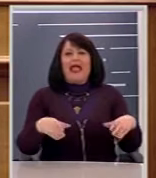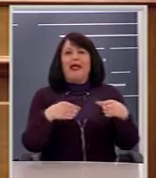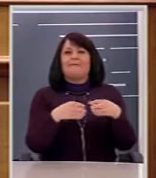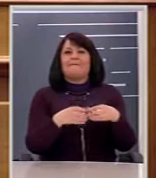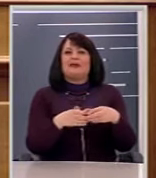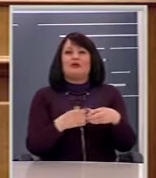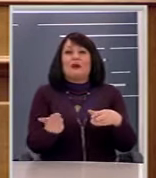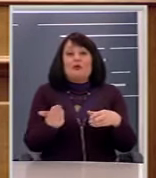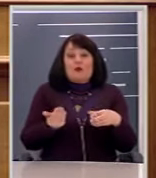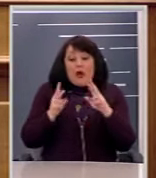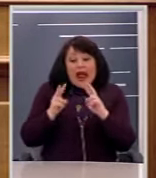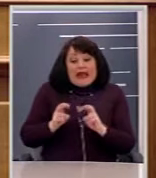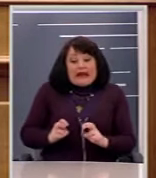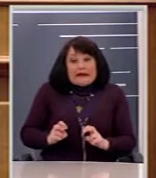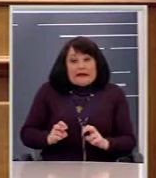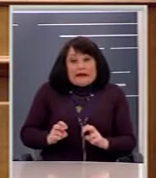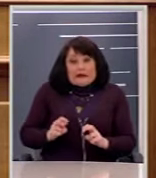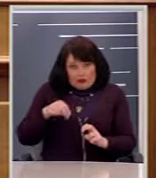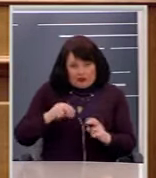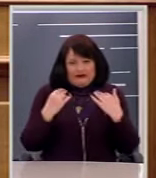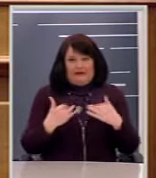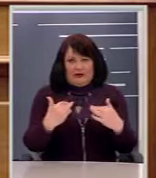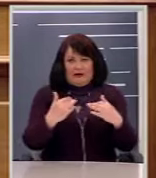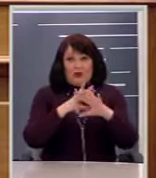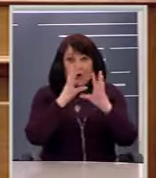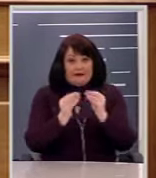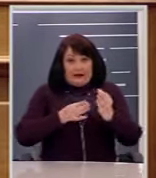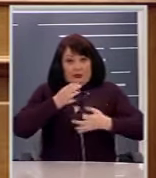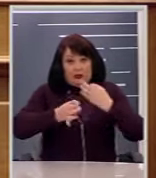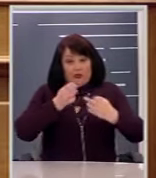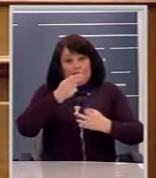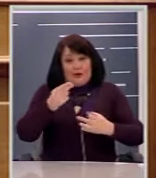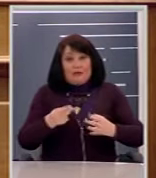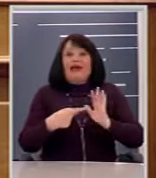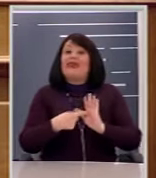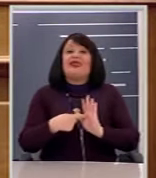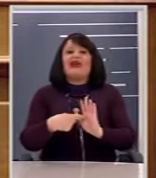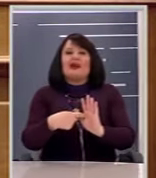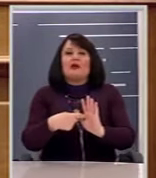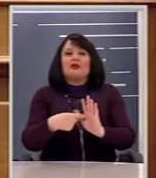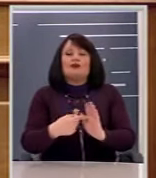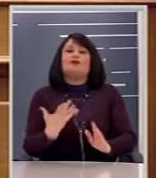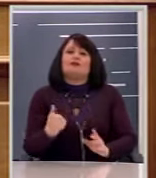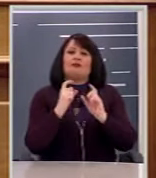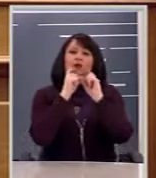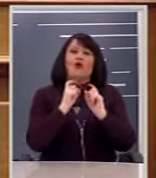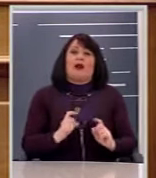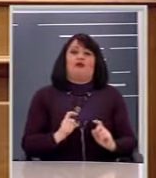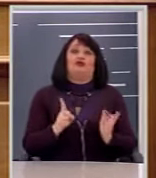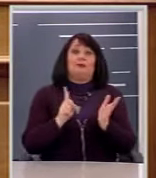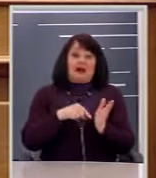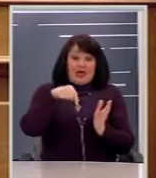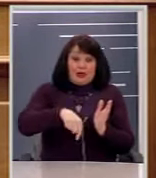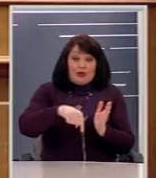της Προανακριτικής της Βουλής. Αυτά, κυρίες και κύριοι συνάδελφοι, δείχνουν ξεκάθαρα ότι έχουμε υποχρέωση να προχωρήσουμε σε αυτή